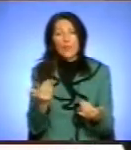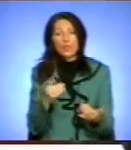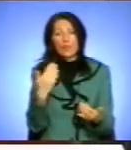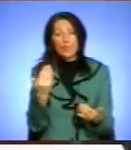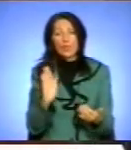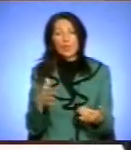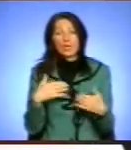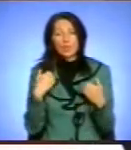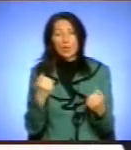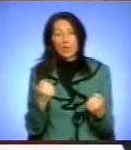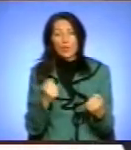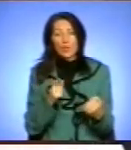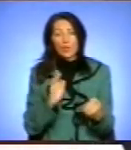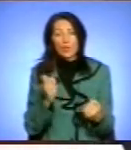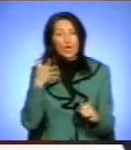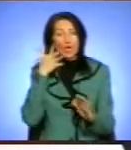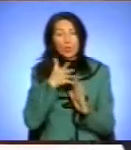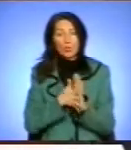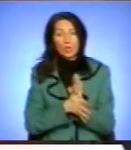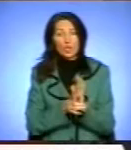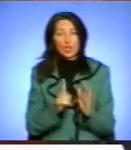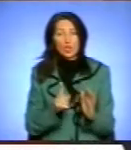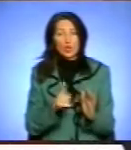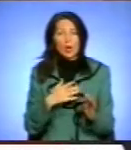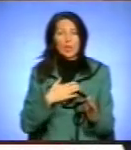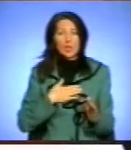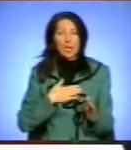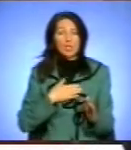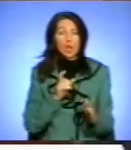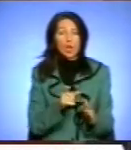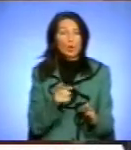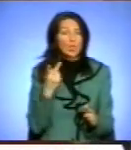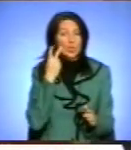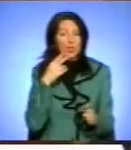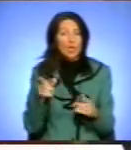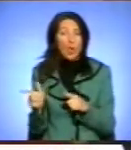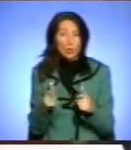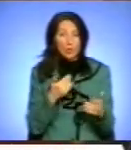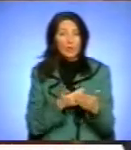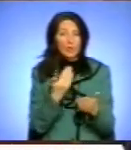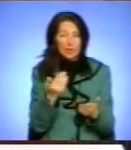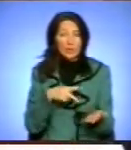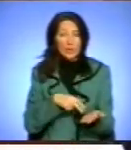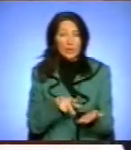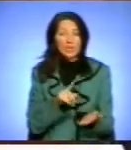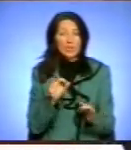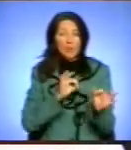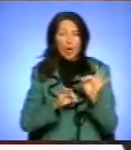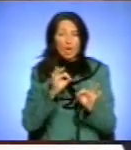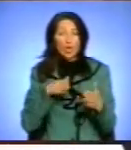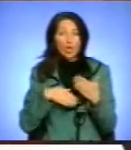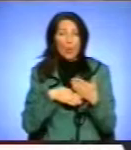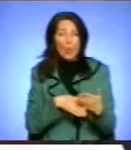були здорові, щоб ви розуміли, що наші люди завжди готові до вас підійти з порадою, з